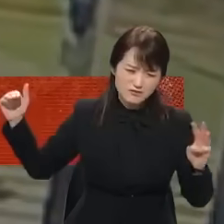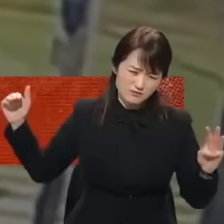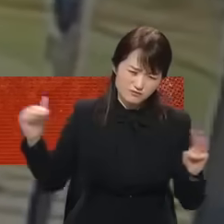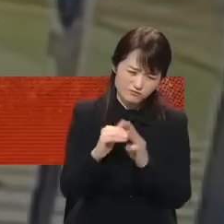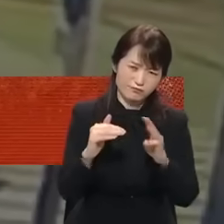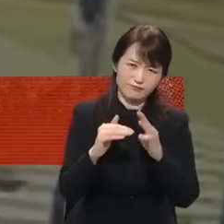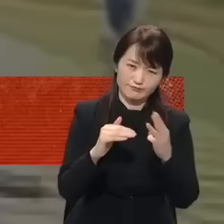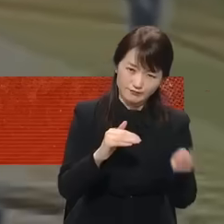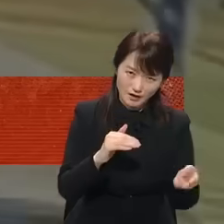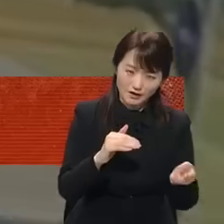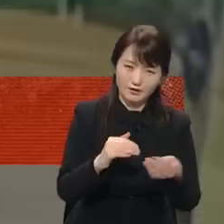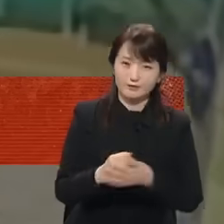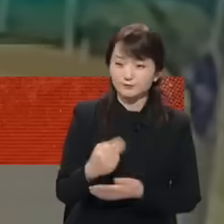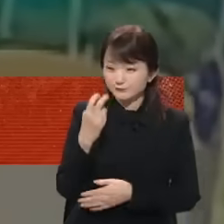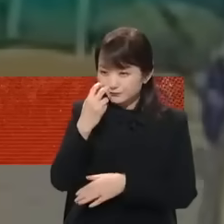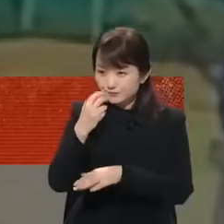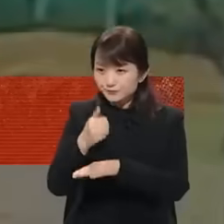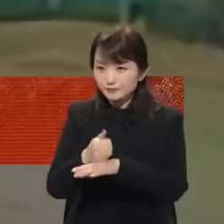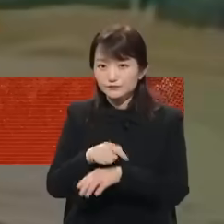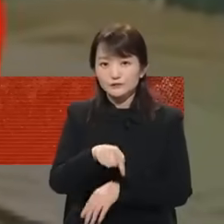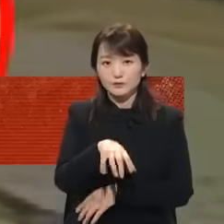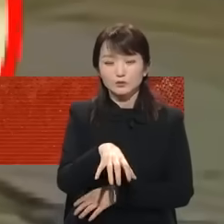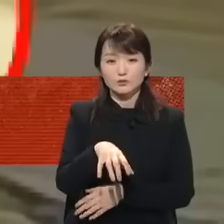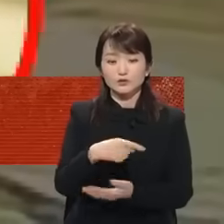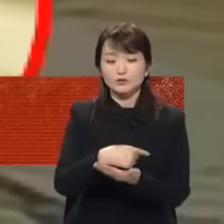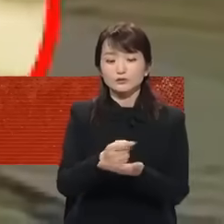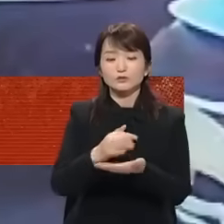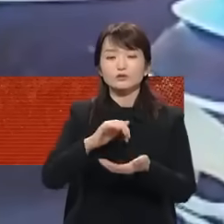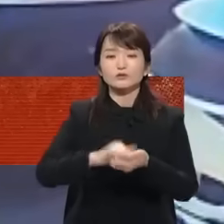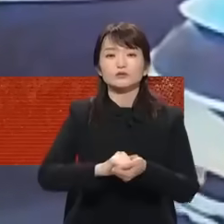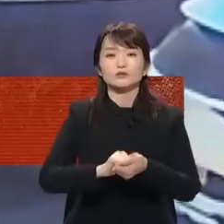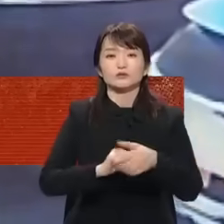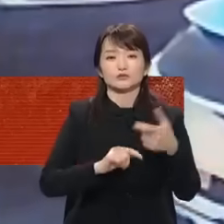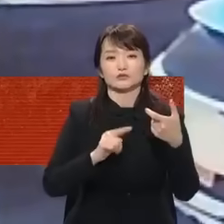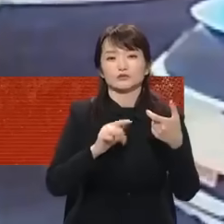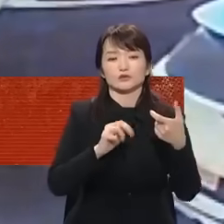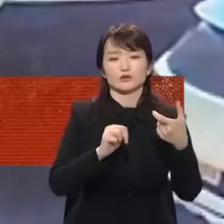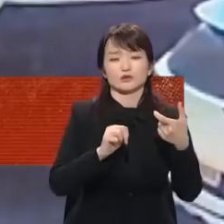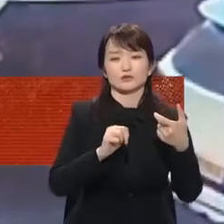나중에 이제 조사를 해 보니까 원래 여기가 60km 제한